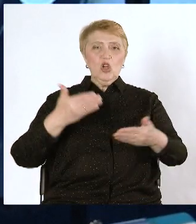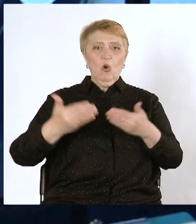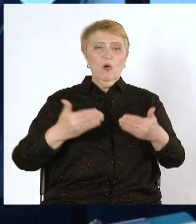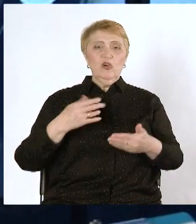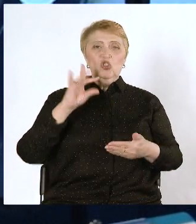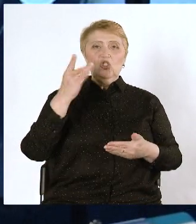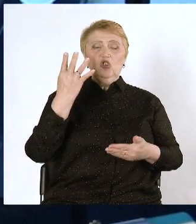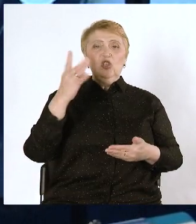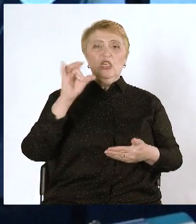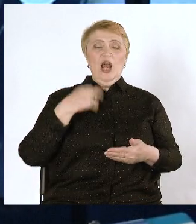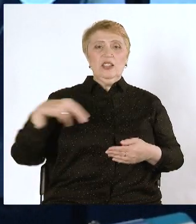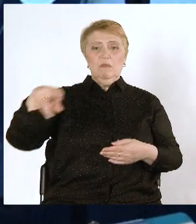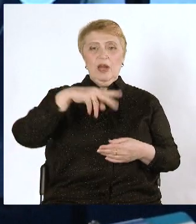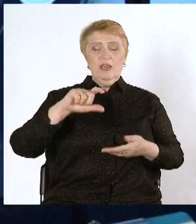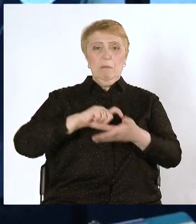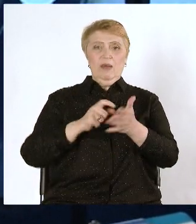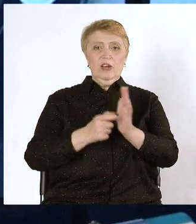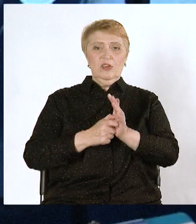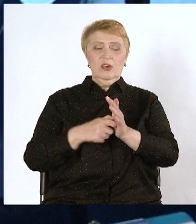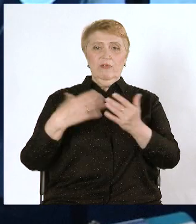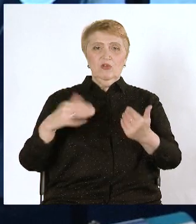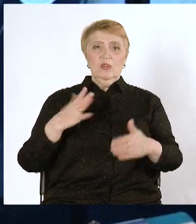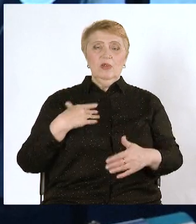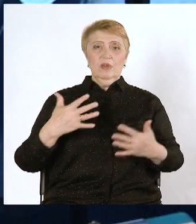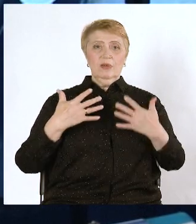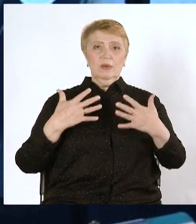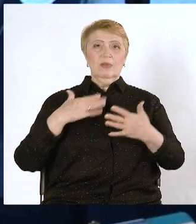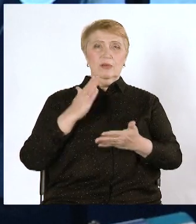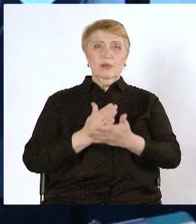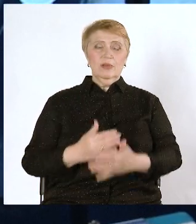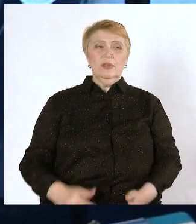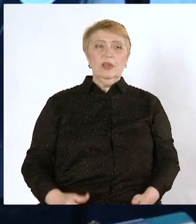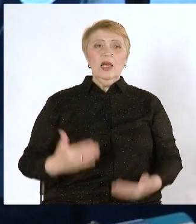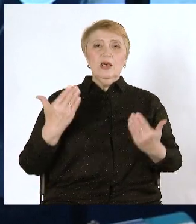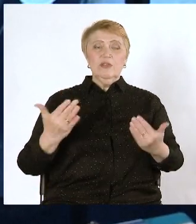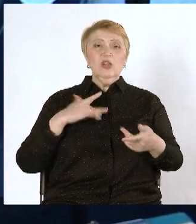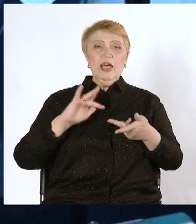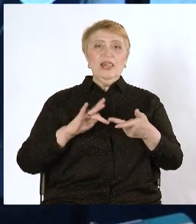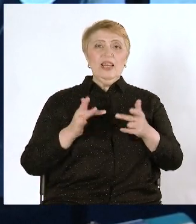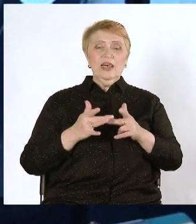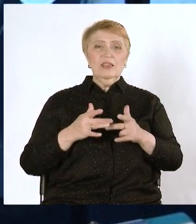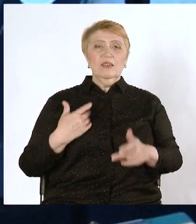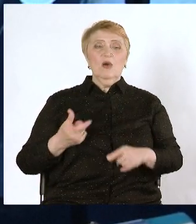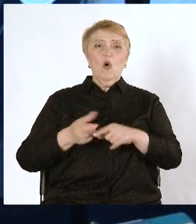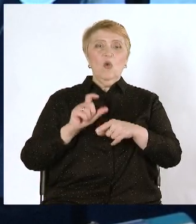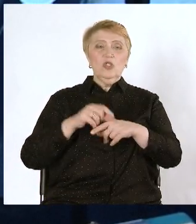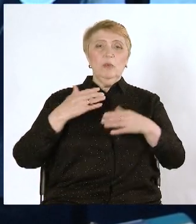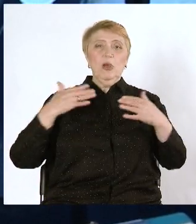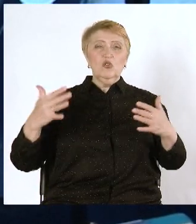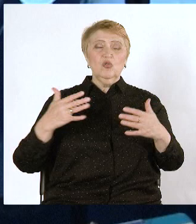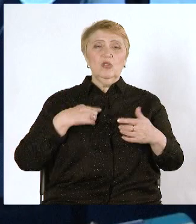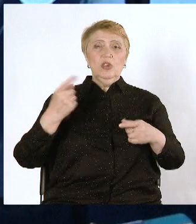вокруг омуты уже сто шагов и так далее вот ну и сегодня интернет тоже очень большое количество информации